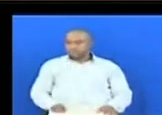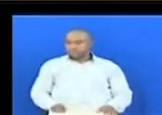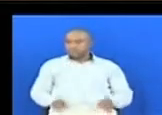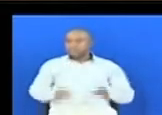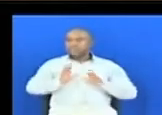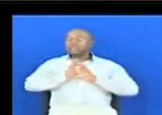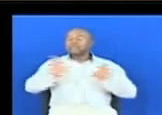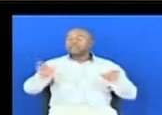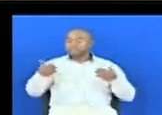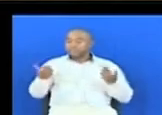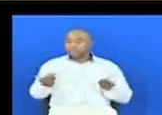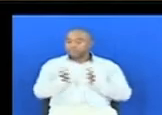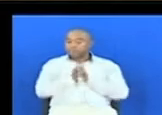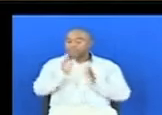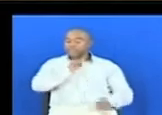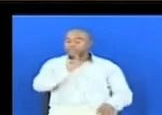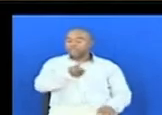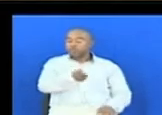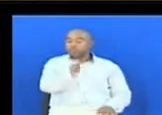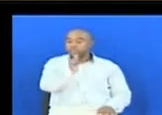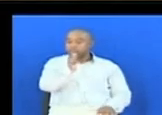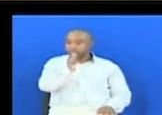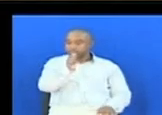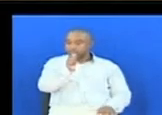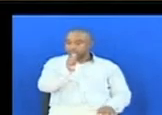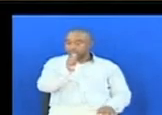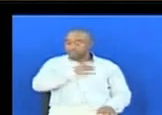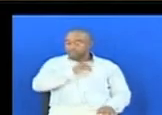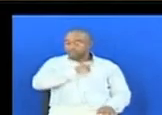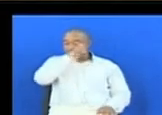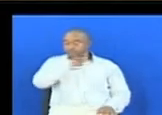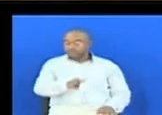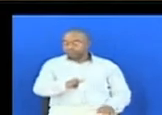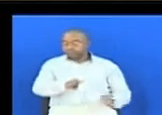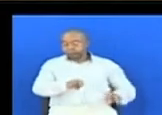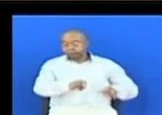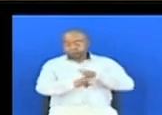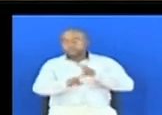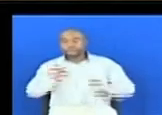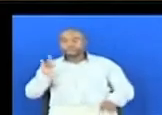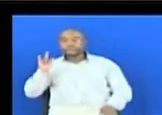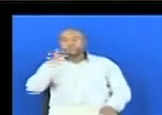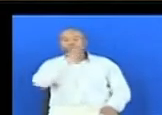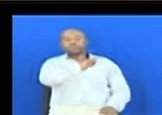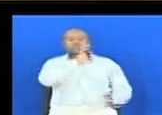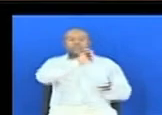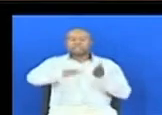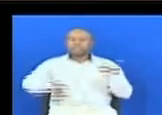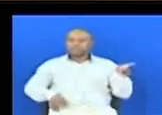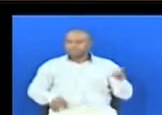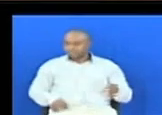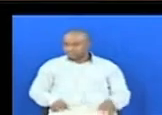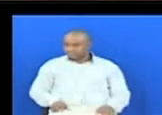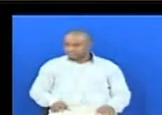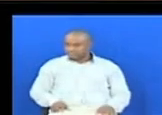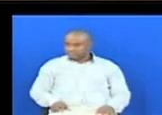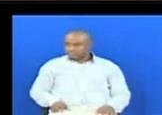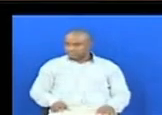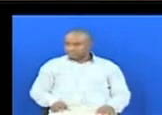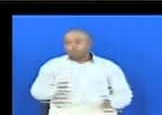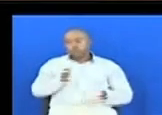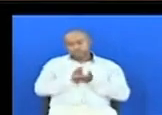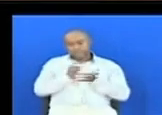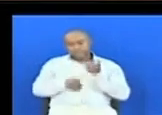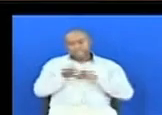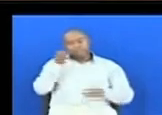ndege nyingine, wao wenyewe tayari wanampakia huko kwenda Dar es Salaam. Mwenzetu ameumia, we are not